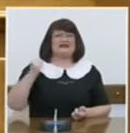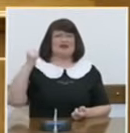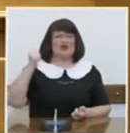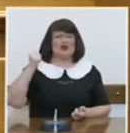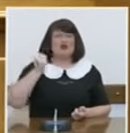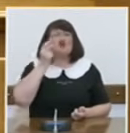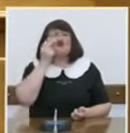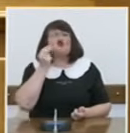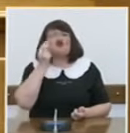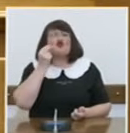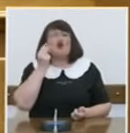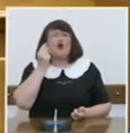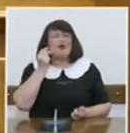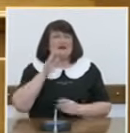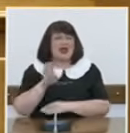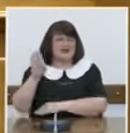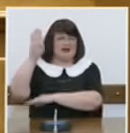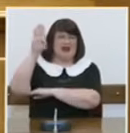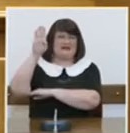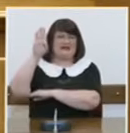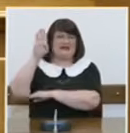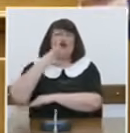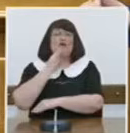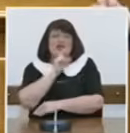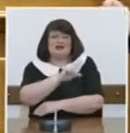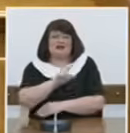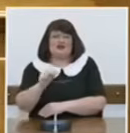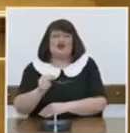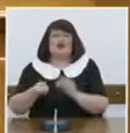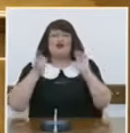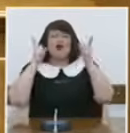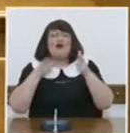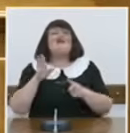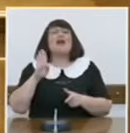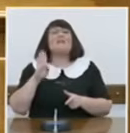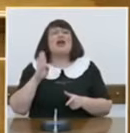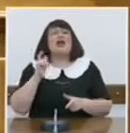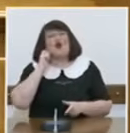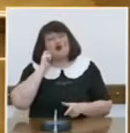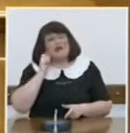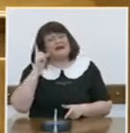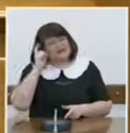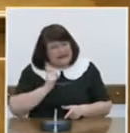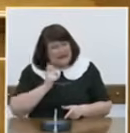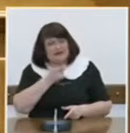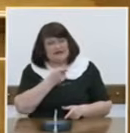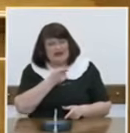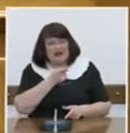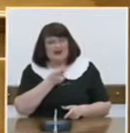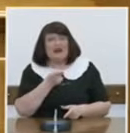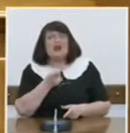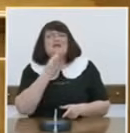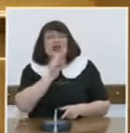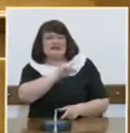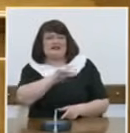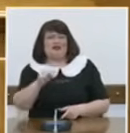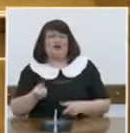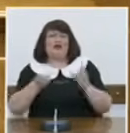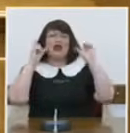το ναζιστικό φασιστικό αυτό κόμμα, ΒΜΡΟ, για όσους ξέρουν ιστορία ξέρουν τι λέω, είναι αδελφό κόμμα της